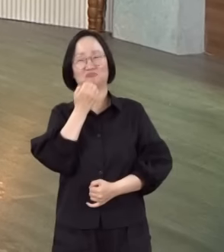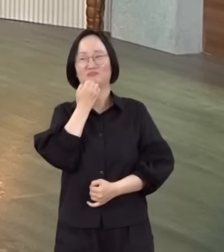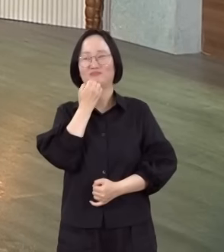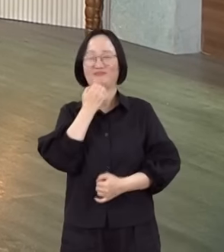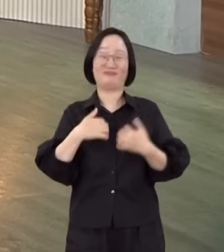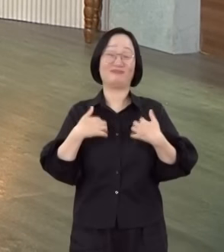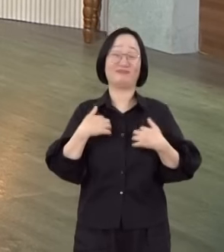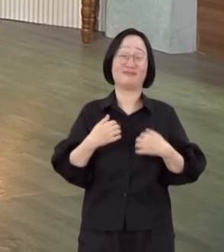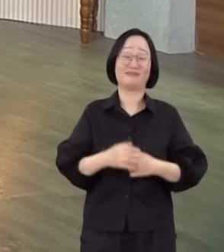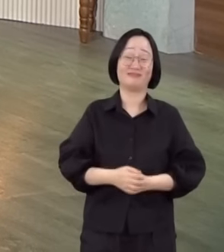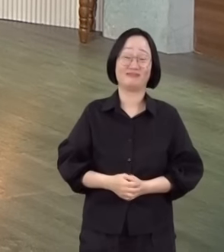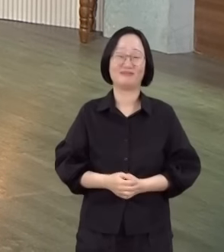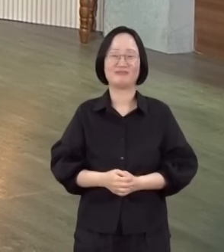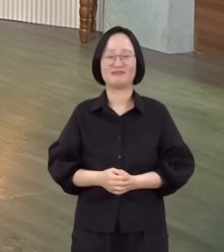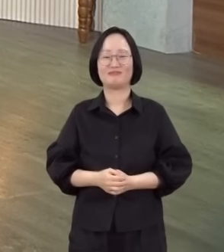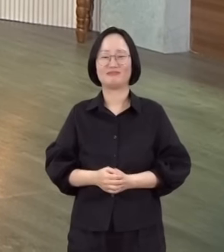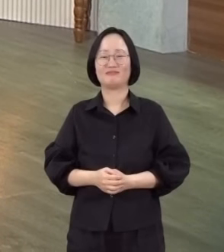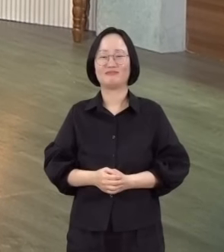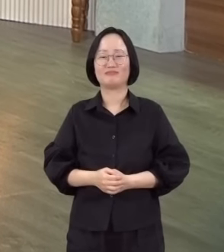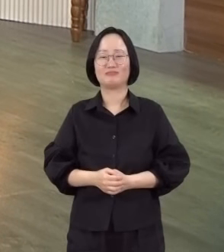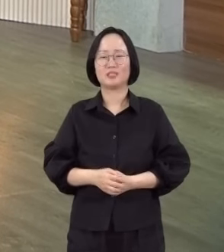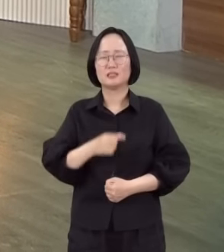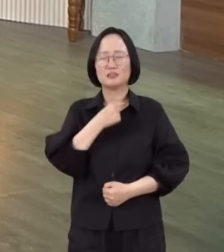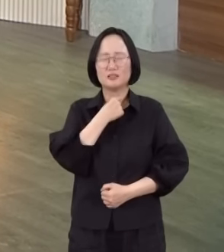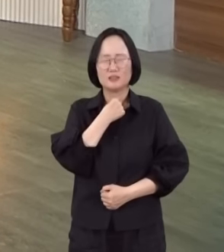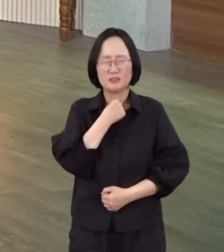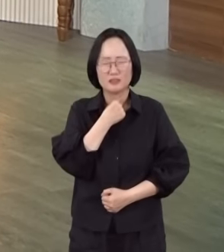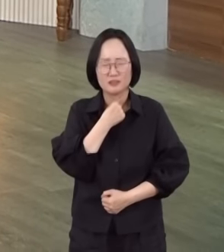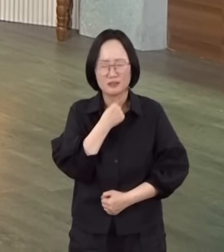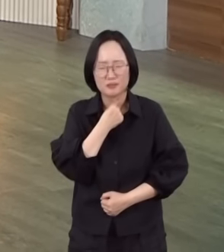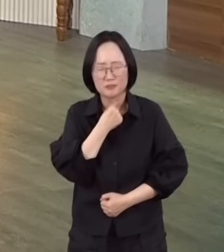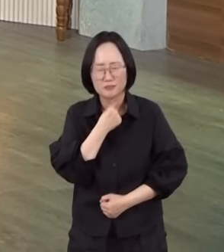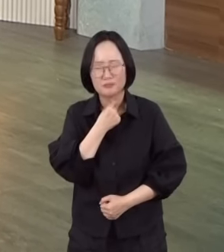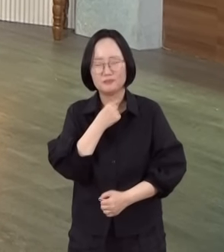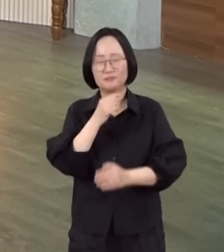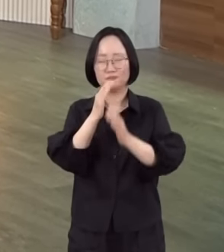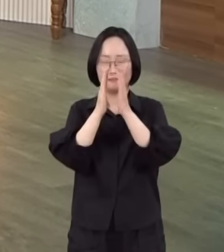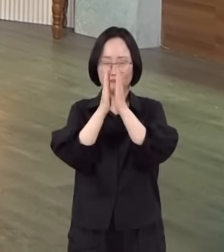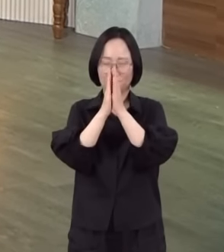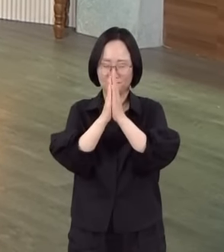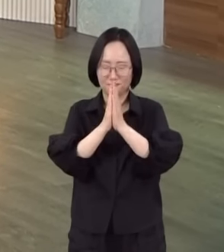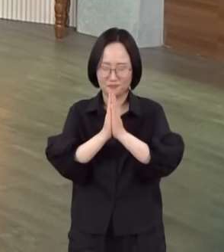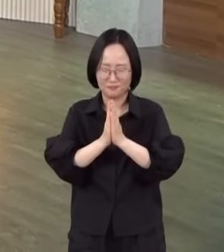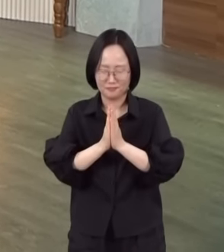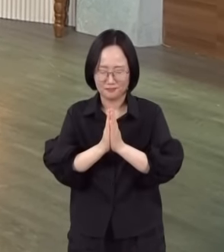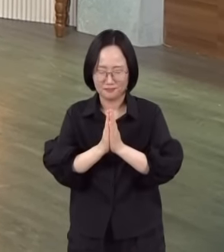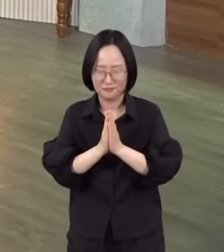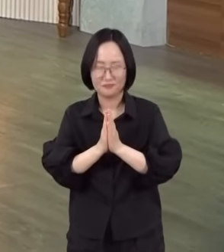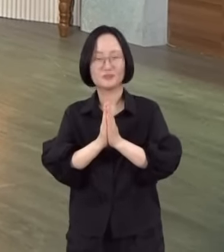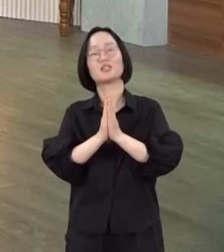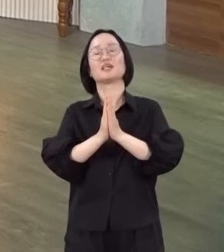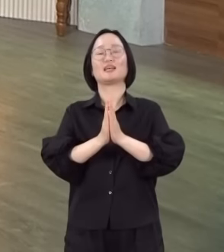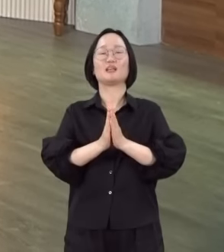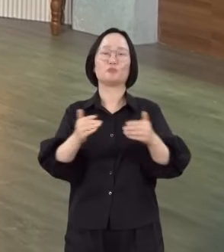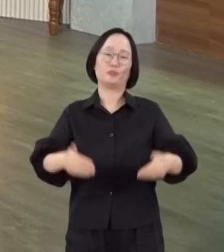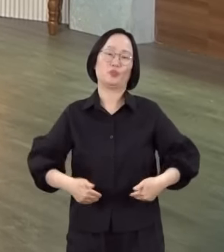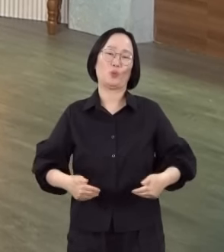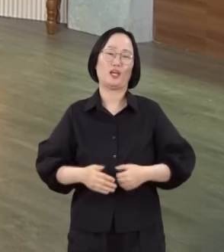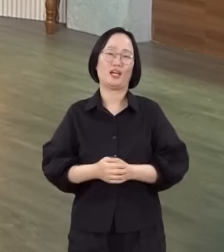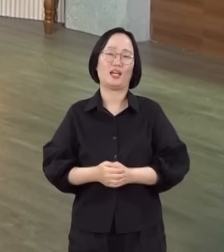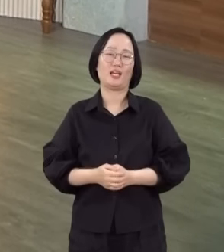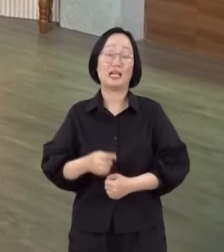들었습니다 간절하게 염불 하세요 간절하게 내가 불보살님을 부를 때마다